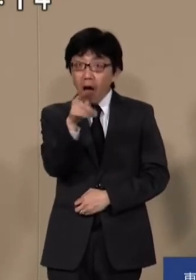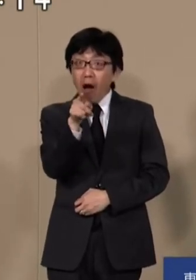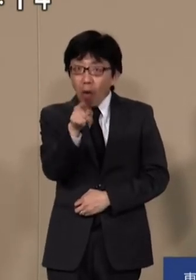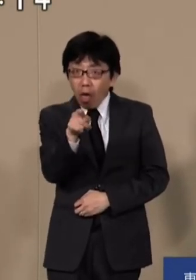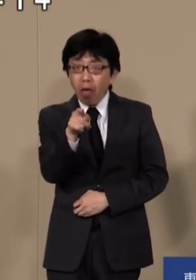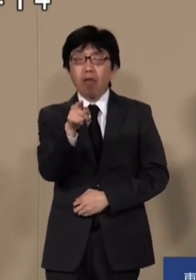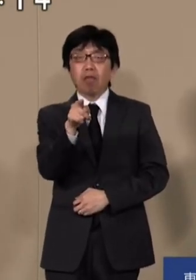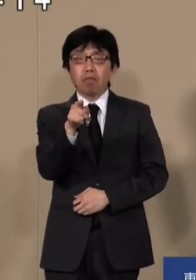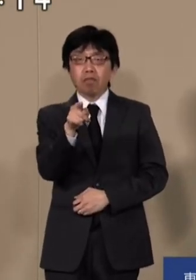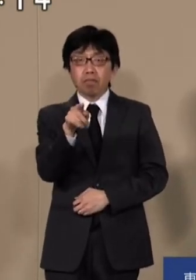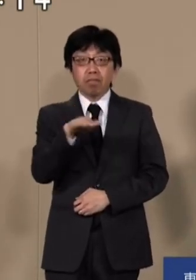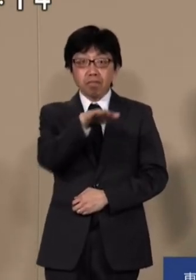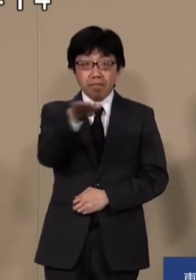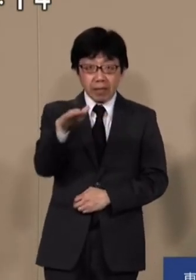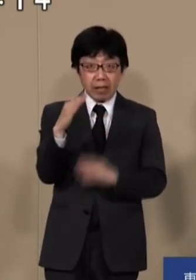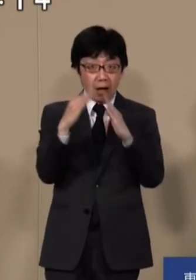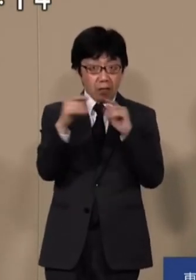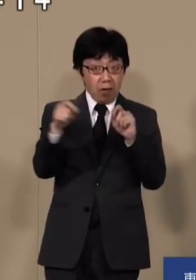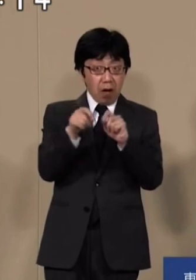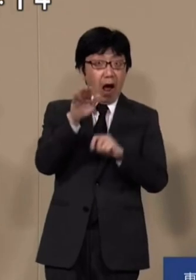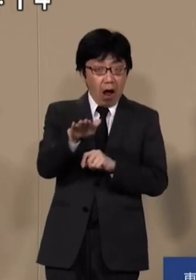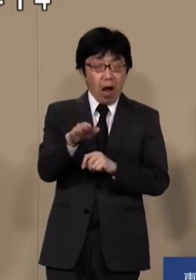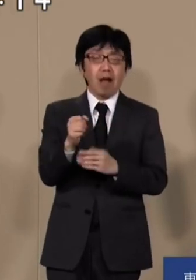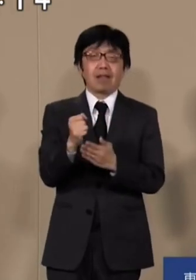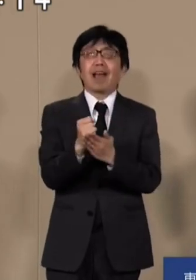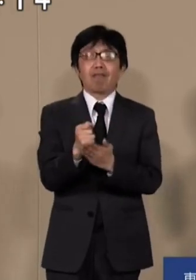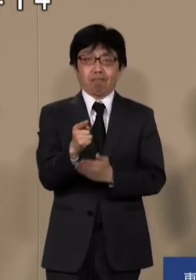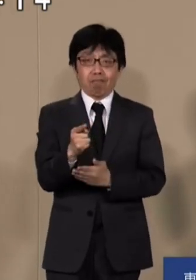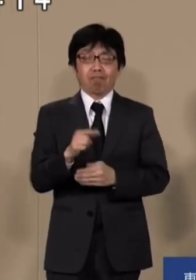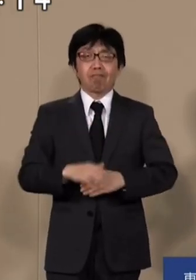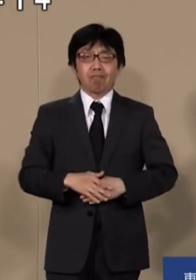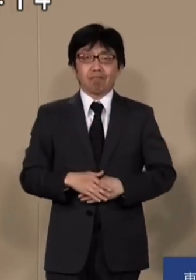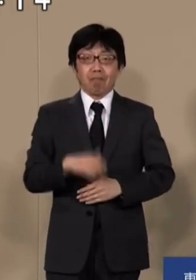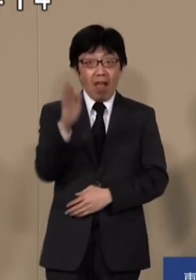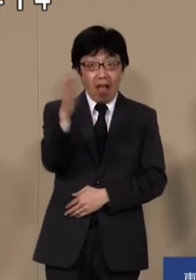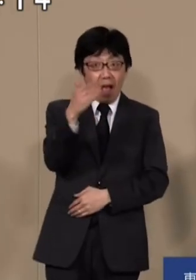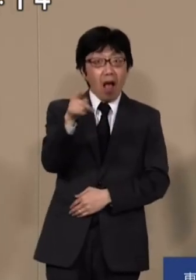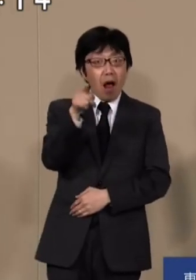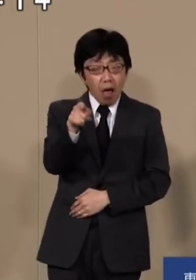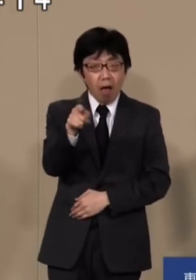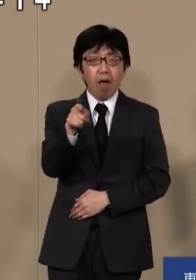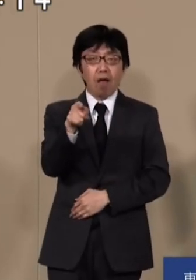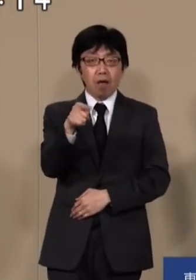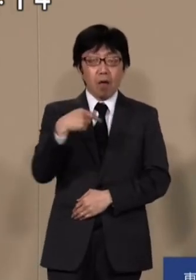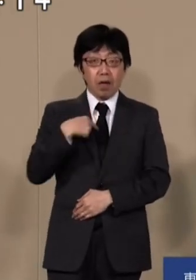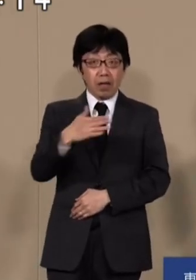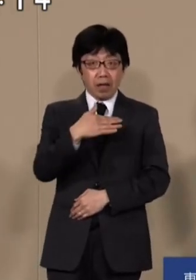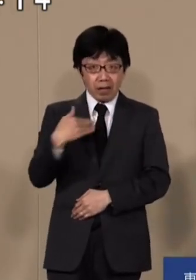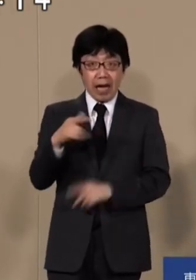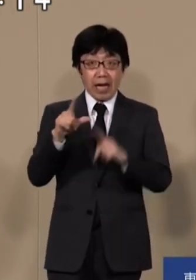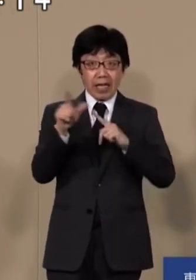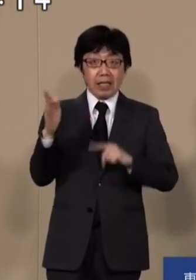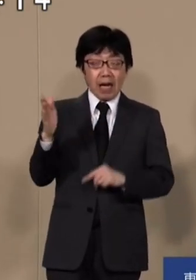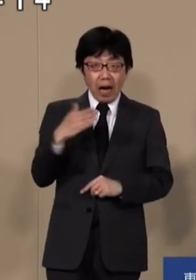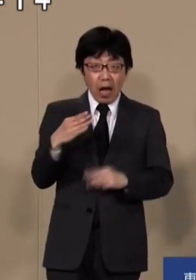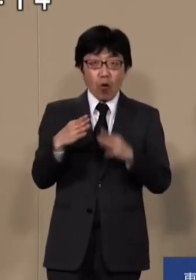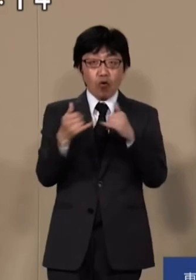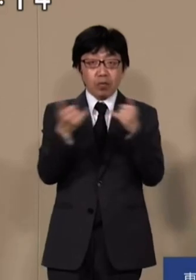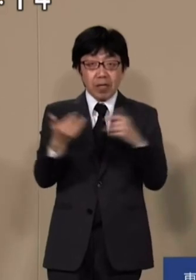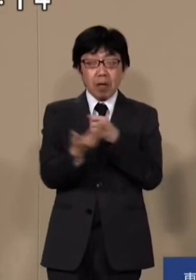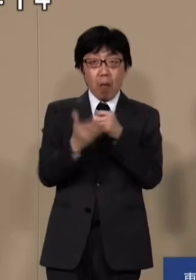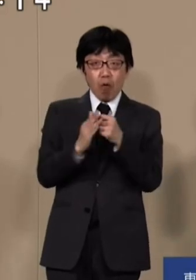いない掲示板がお近くにある方はチャンスです何も貼られていないスペースは私たちNHKから